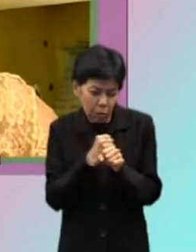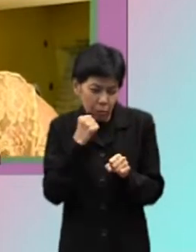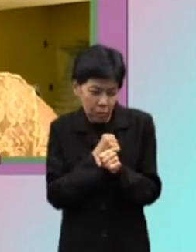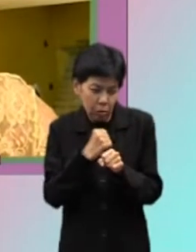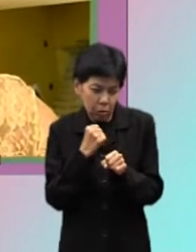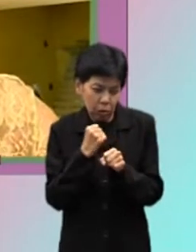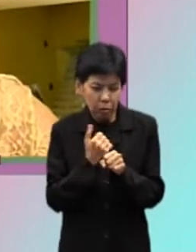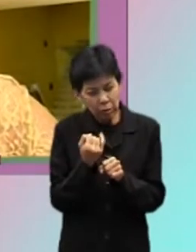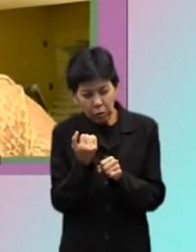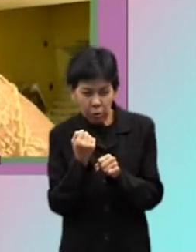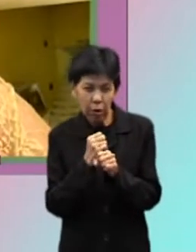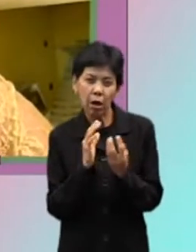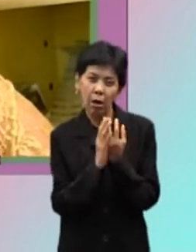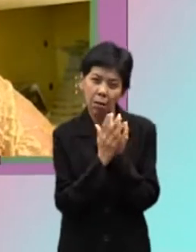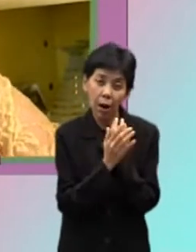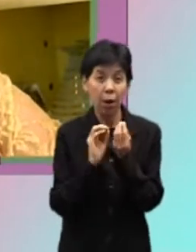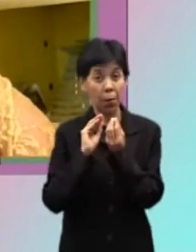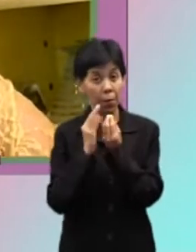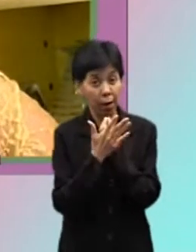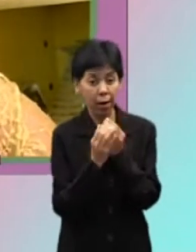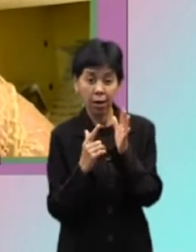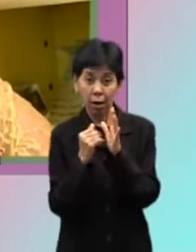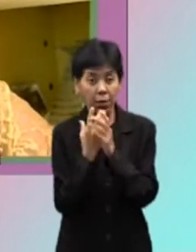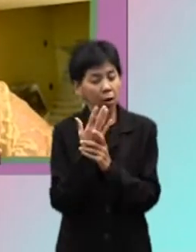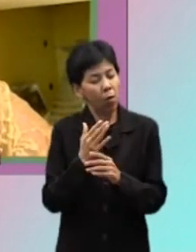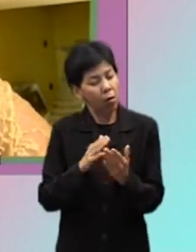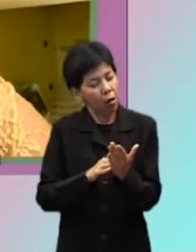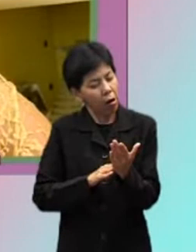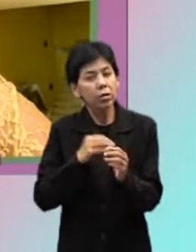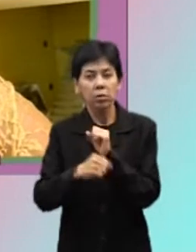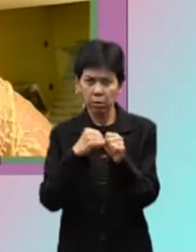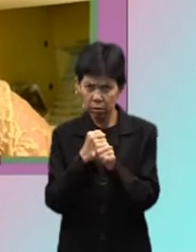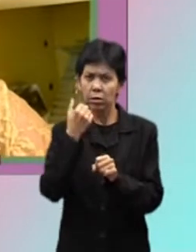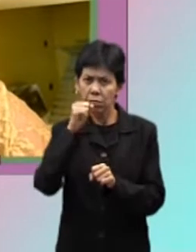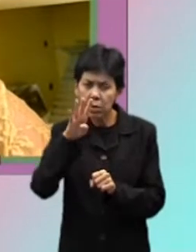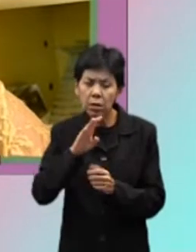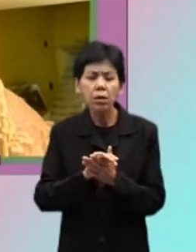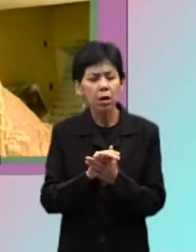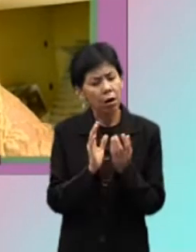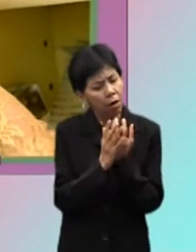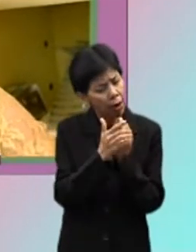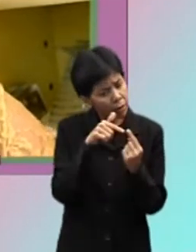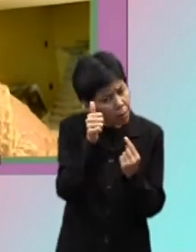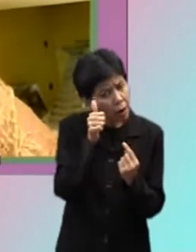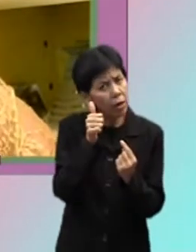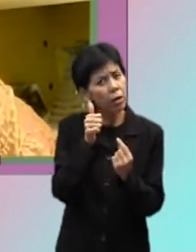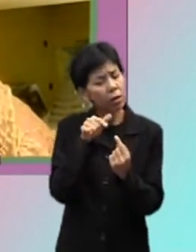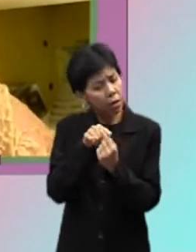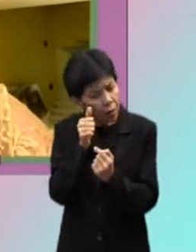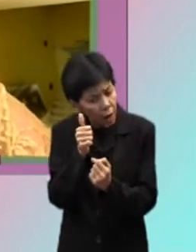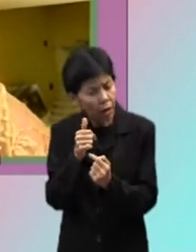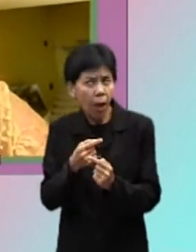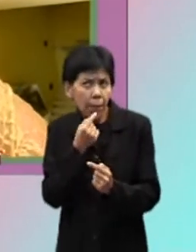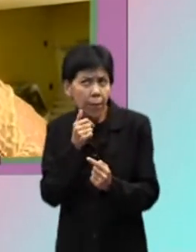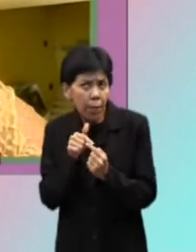ากผักผลไม้จากสมุนไพรเนี่ย14 ปีนะคะดูว่าผักชนิดนี้ทำได้ไหมผักชนิดนี้ท